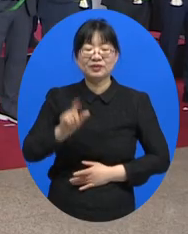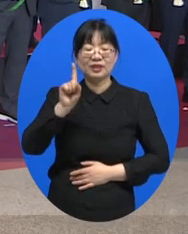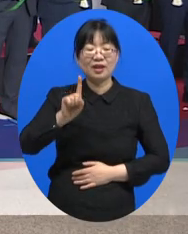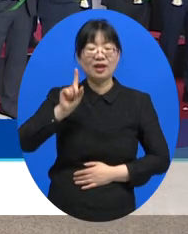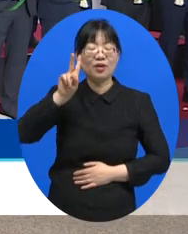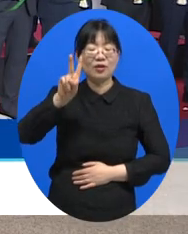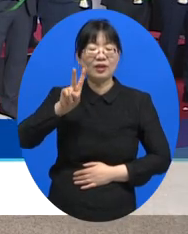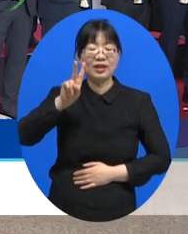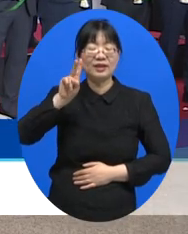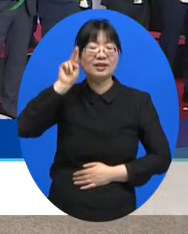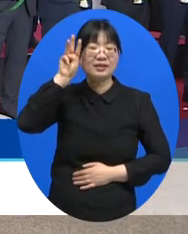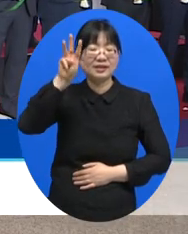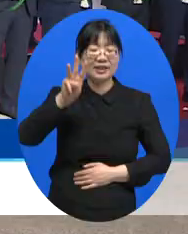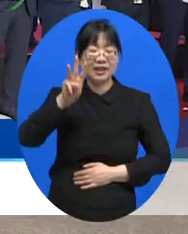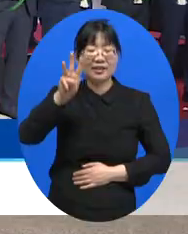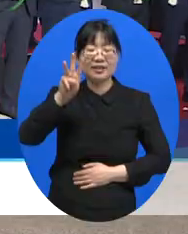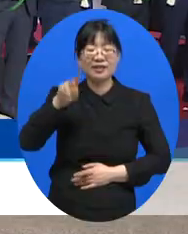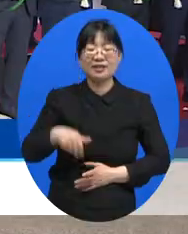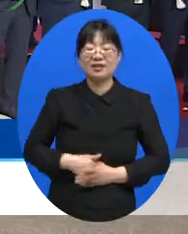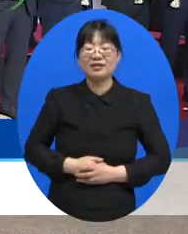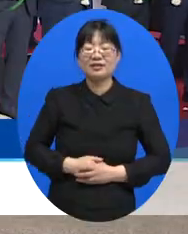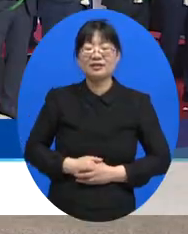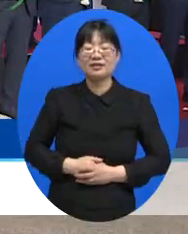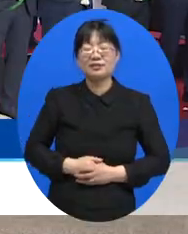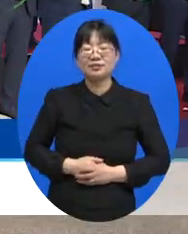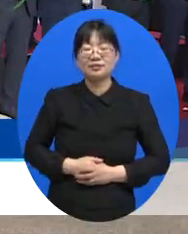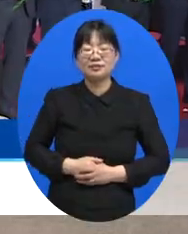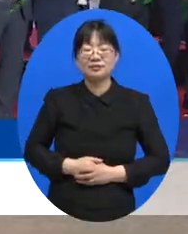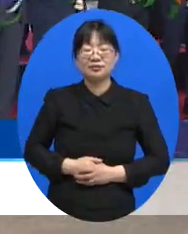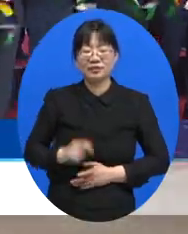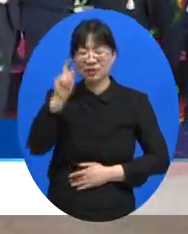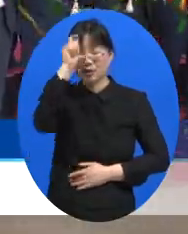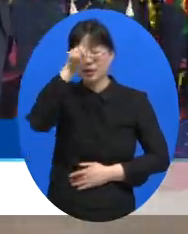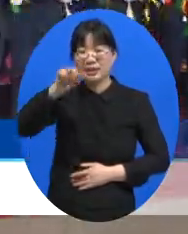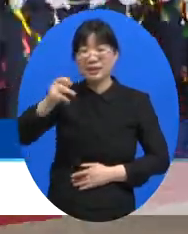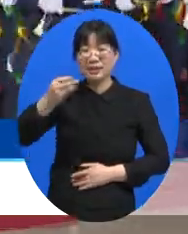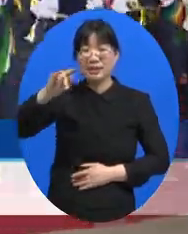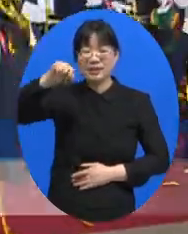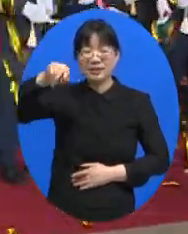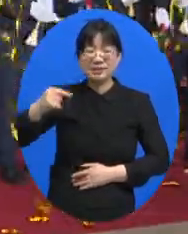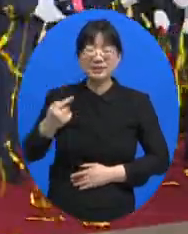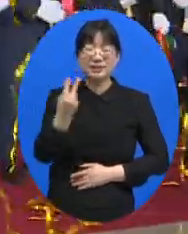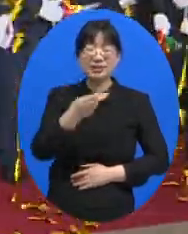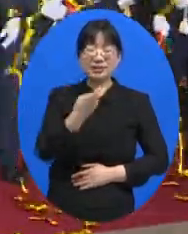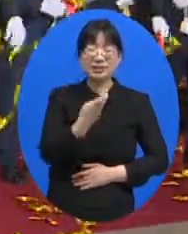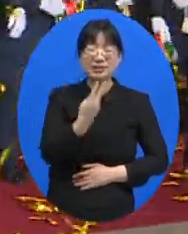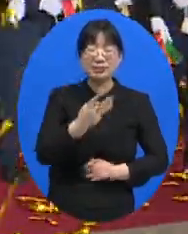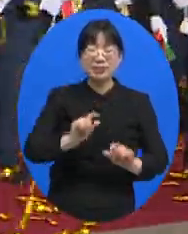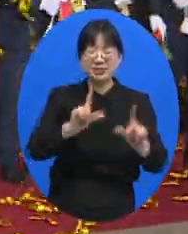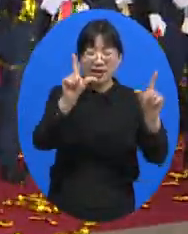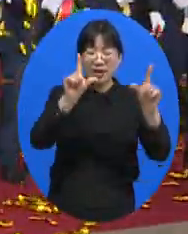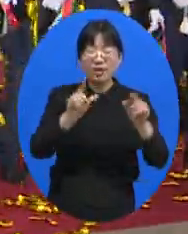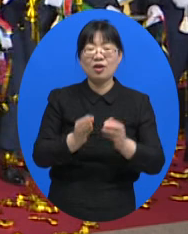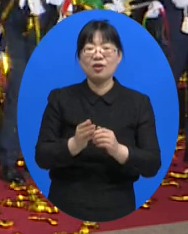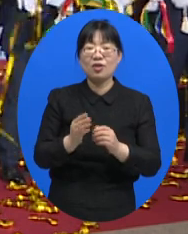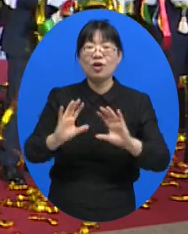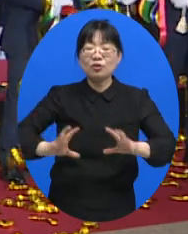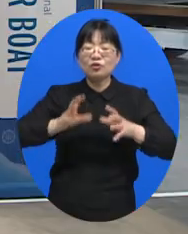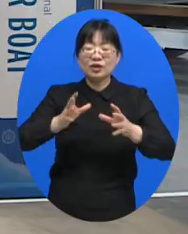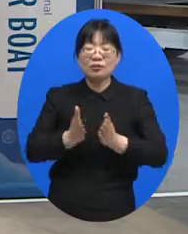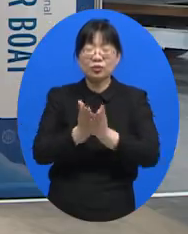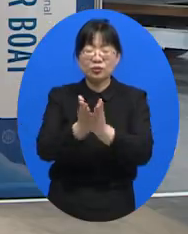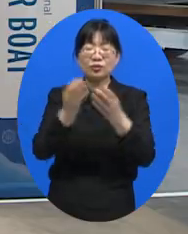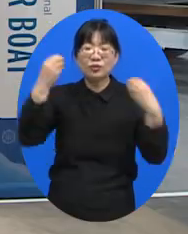하나, 둘, 셋, 넷. 고향 킨텍스에서 2023년 경기국제보트쇼에 막이